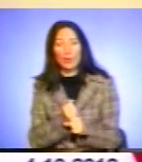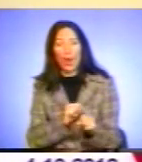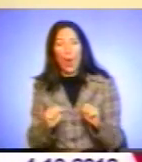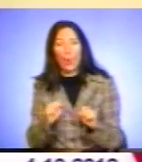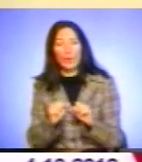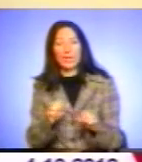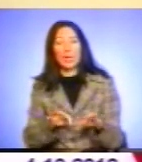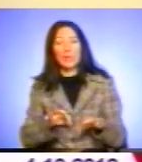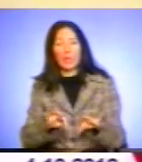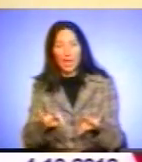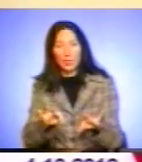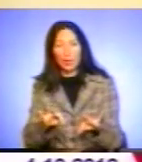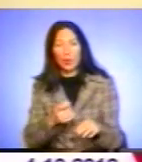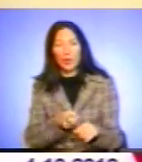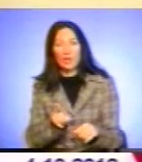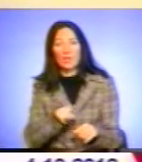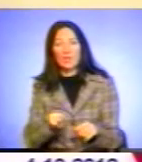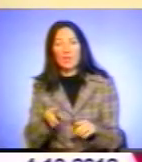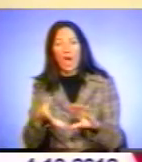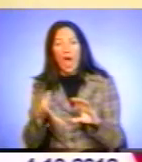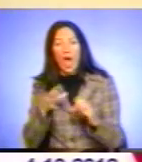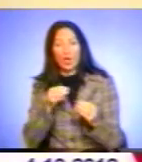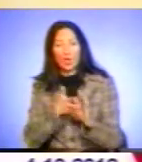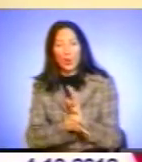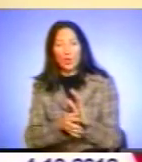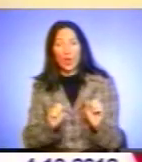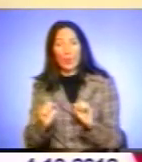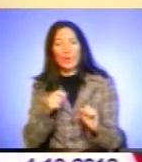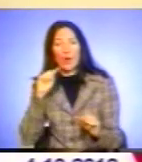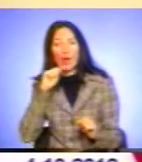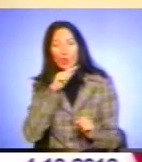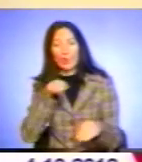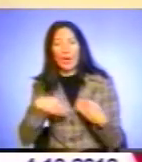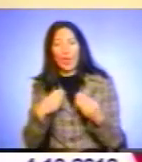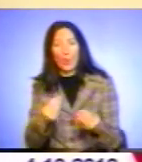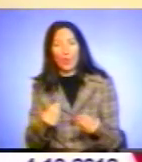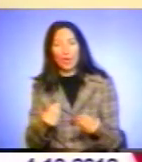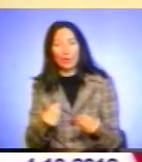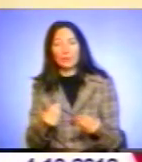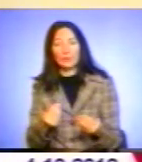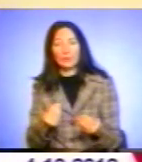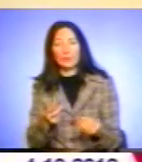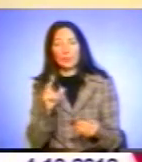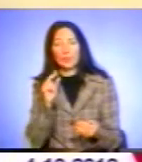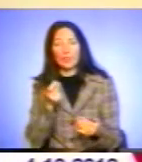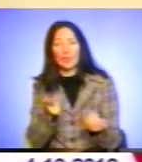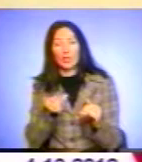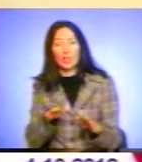управлінням транспорту всі ці розрахунки, управлінням економіки і подано цей проєкт рішення